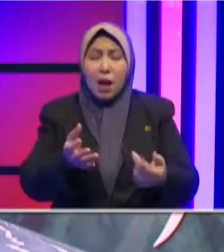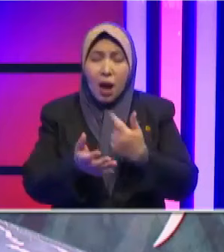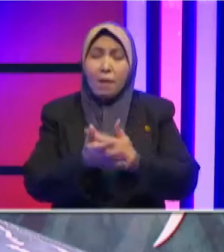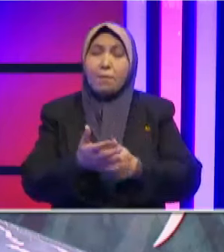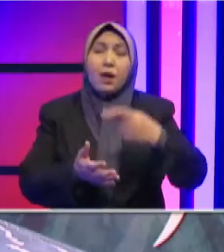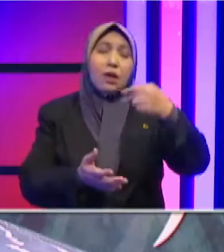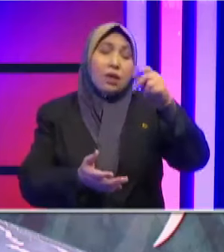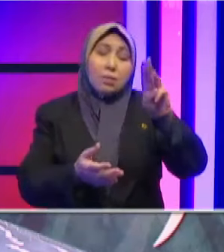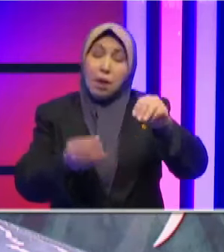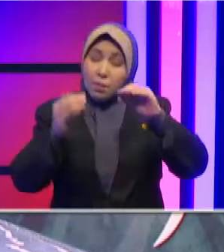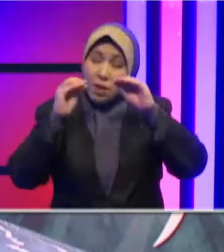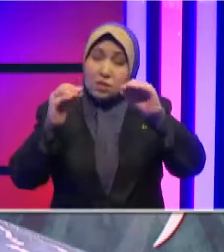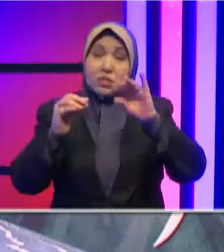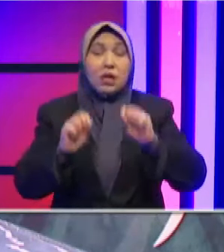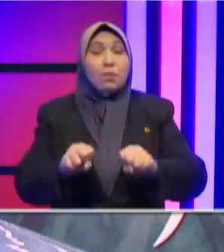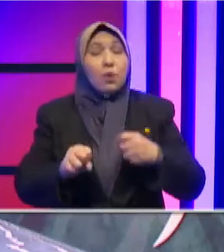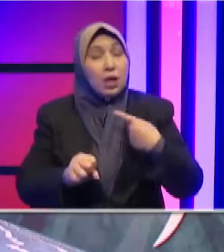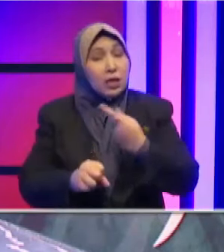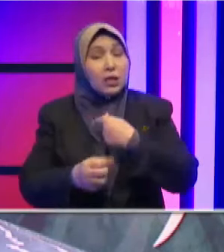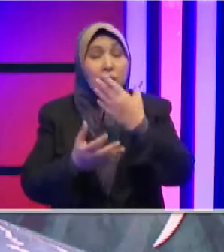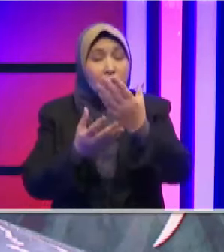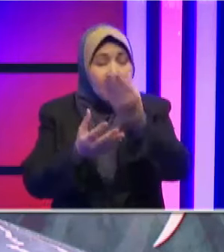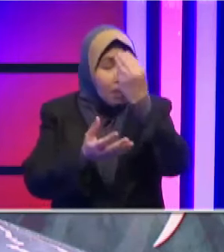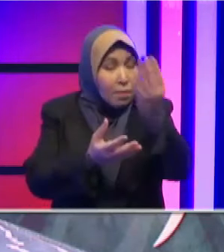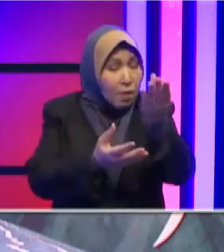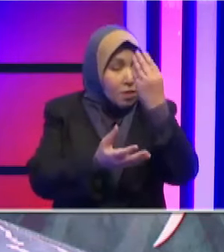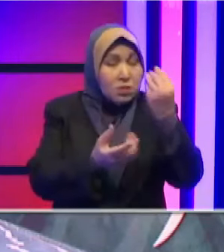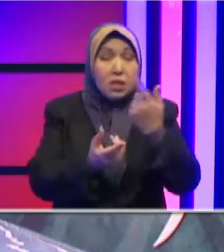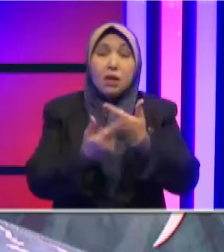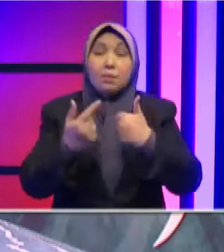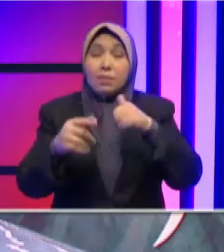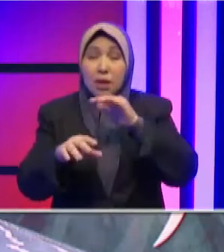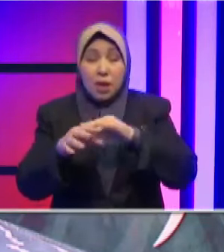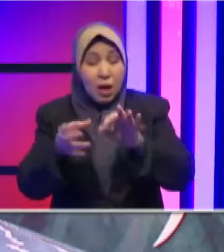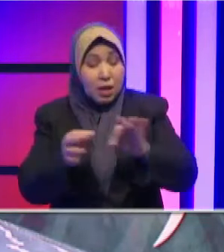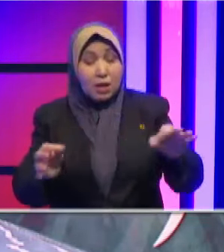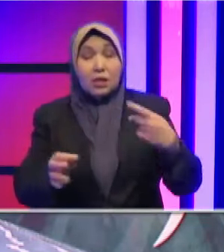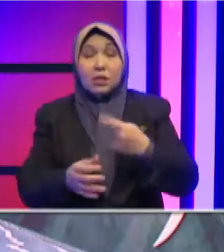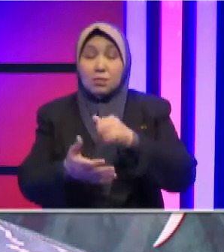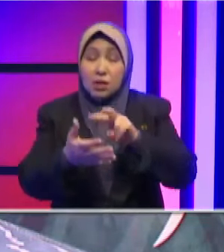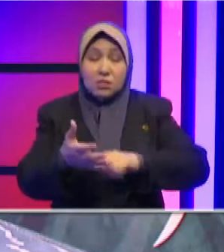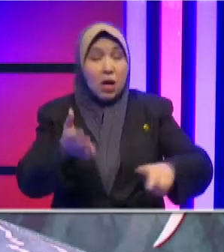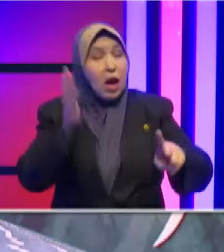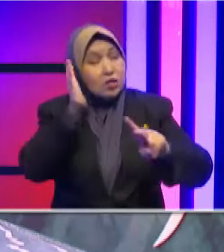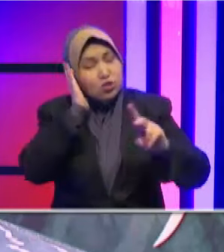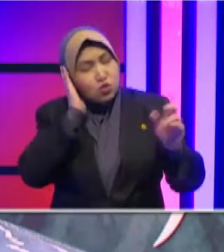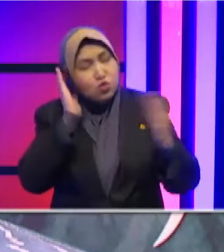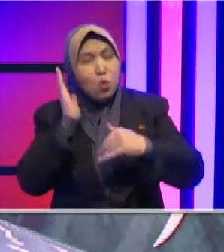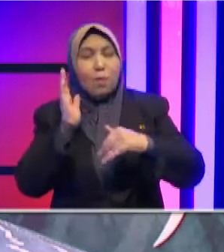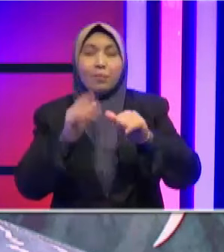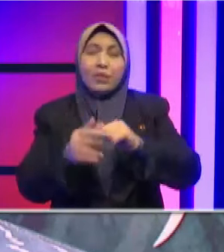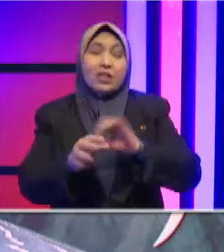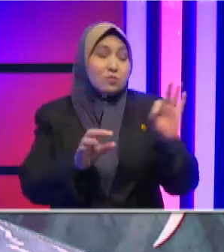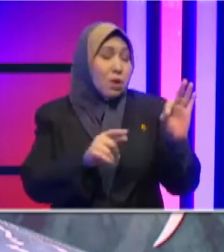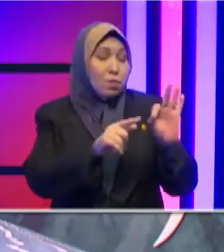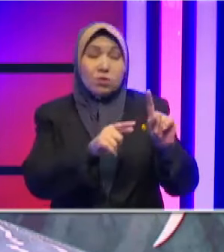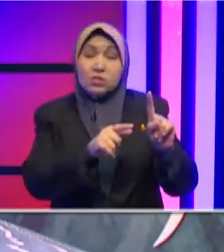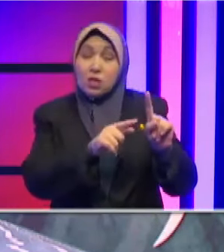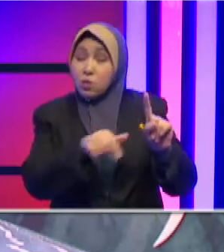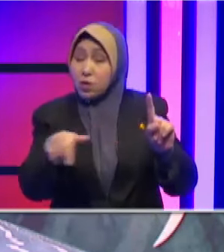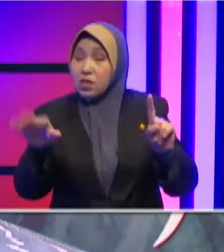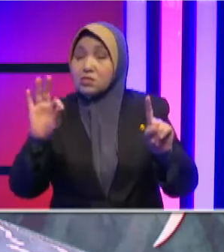hikmah pengajaran yang boleh kita ambil dalam ayat yang kita baca pada hari ini jomblo 91 hingga